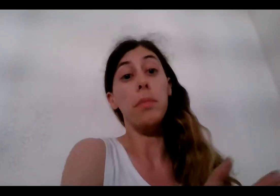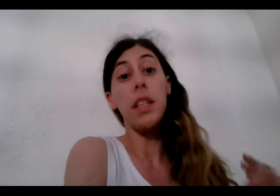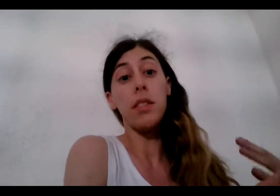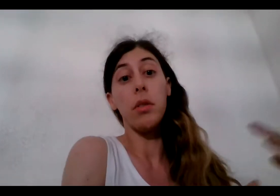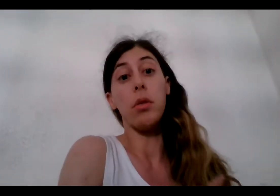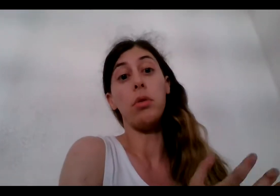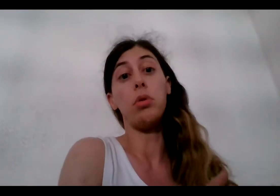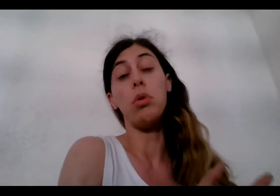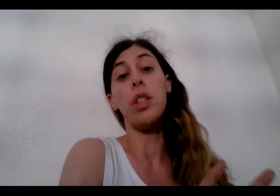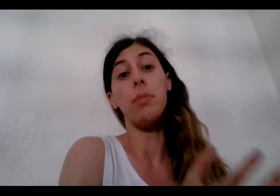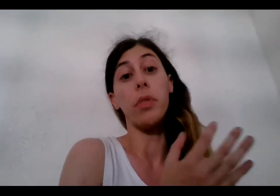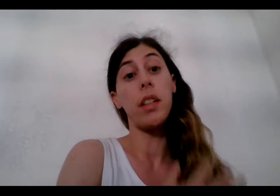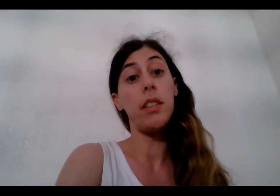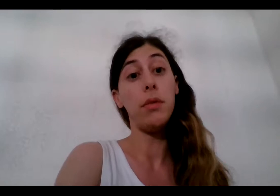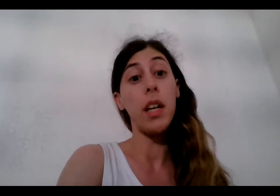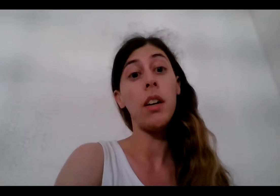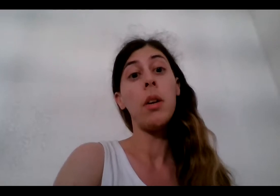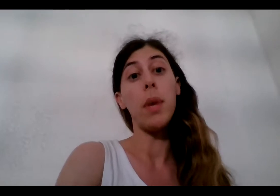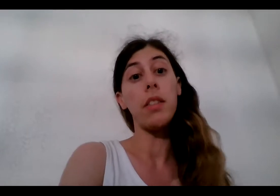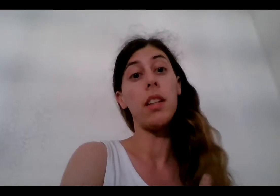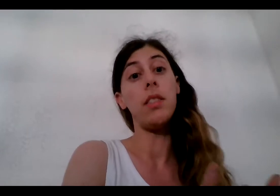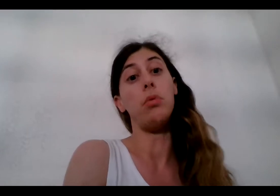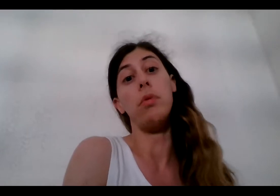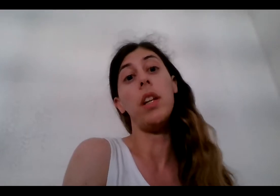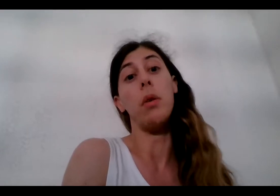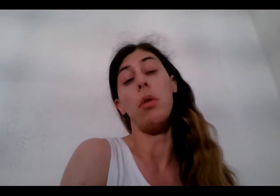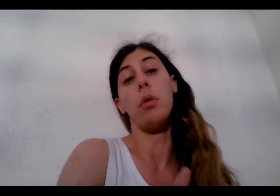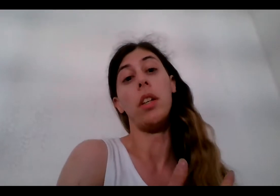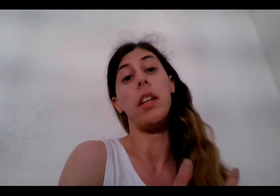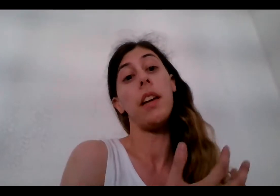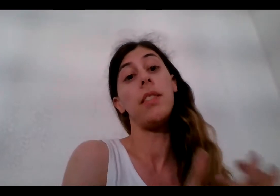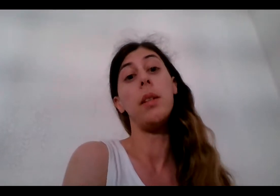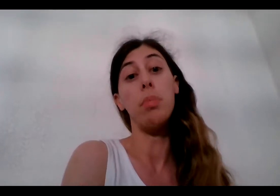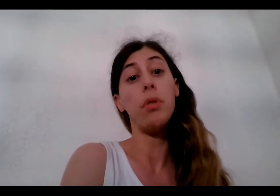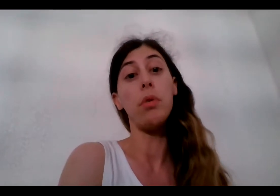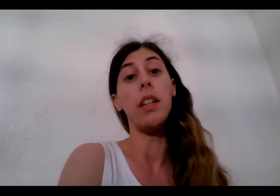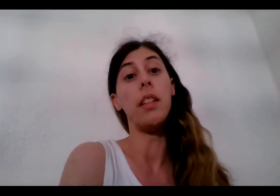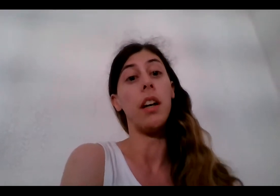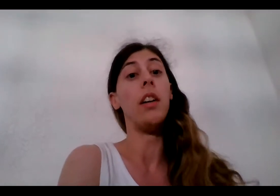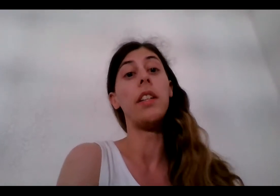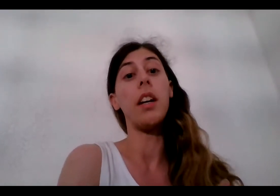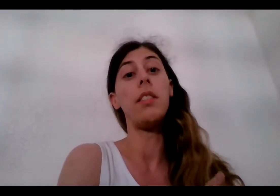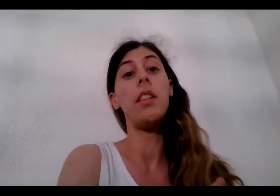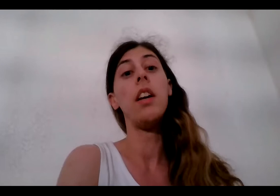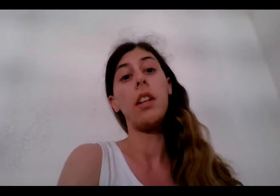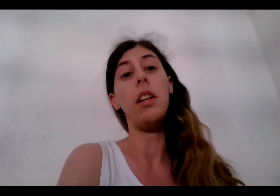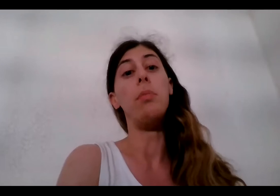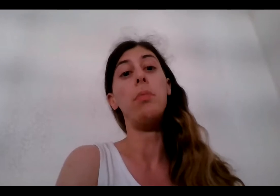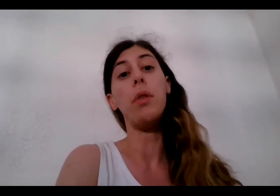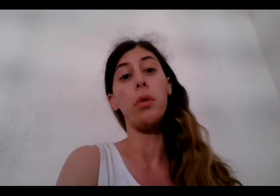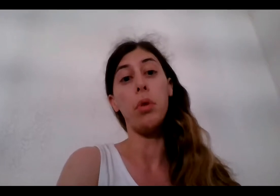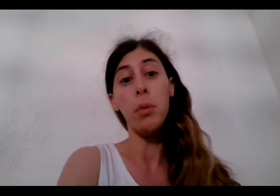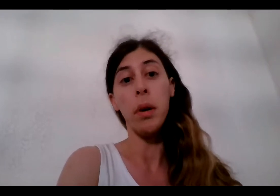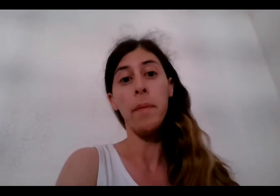plutôt mixte, sociologiquement très divers. Marseille, c'est une ville qui est assez pauvre, où il y a un des quartiers les